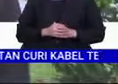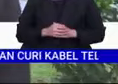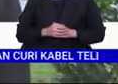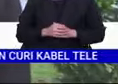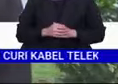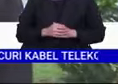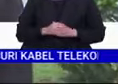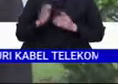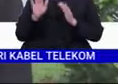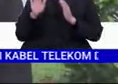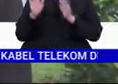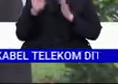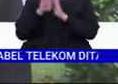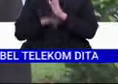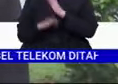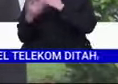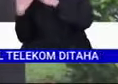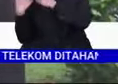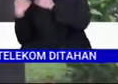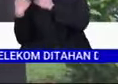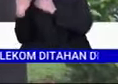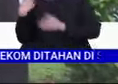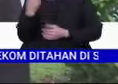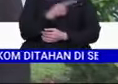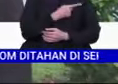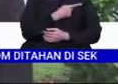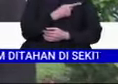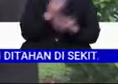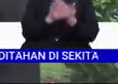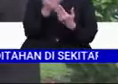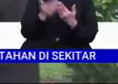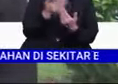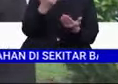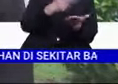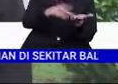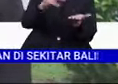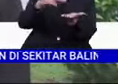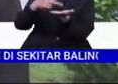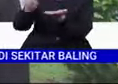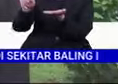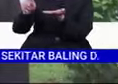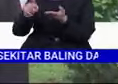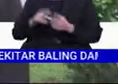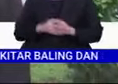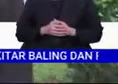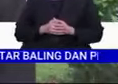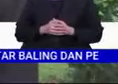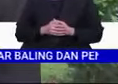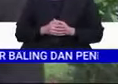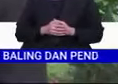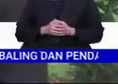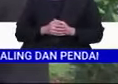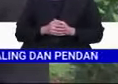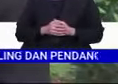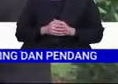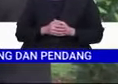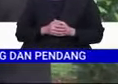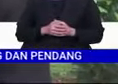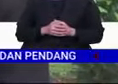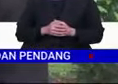beban kamera dengan senang untuk membelanjai Allah Buatlah slogan susah kita